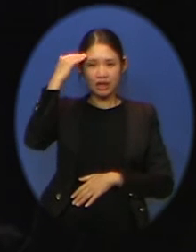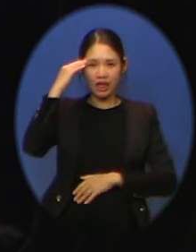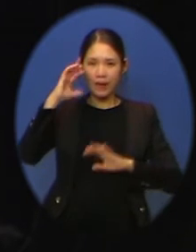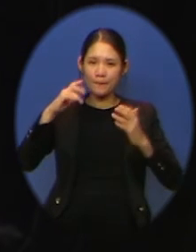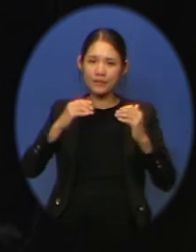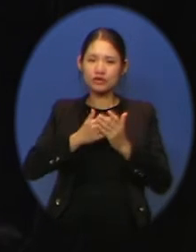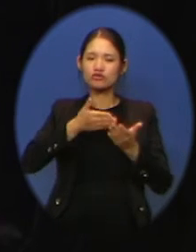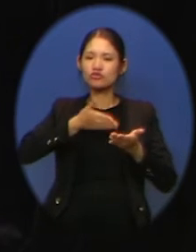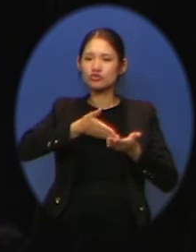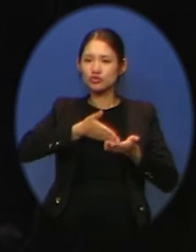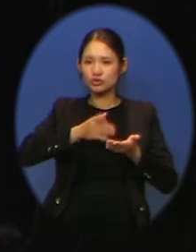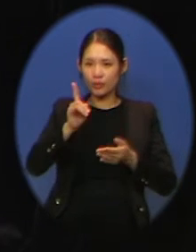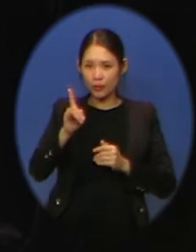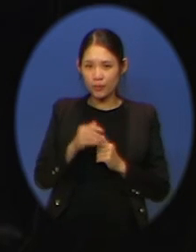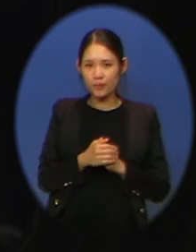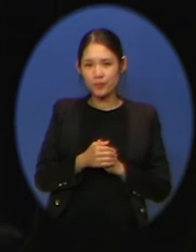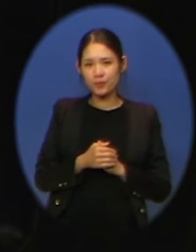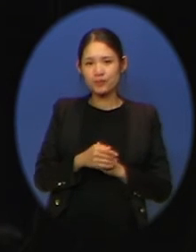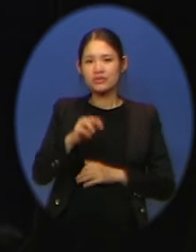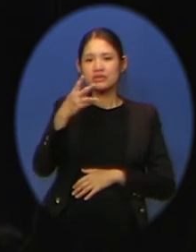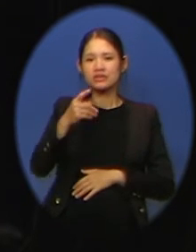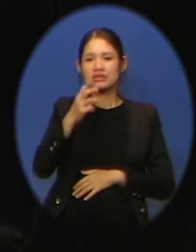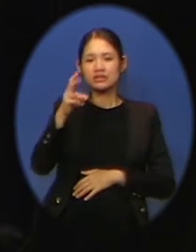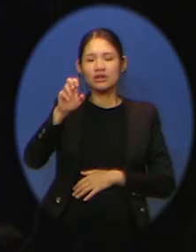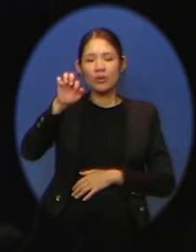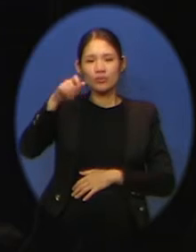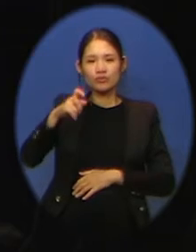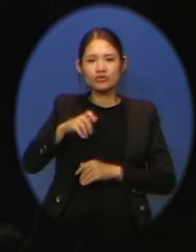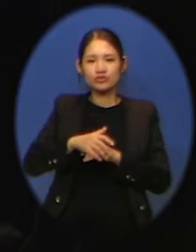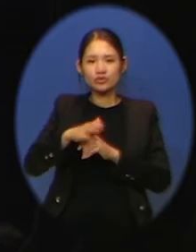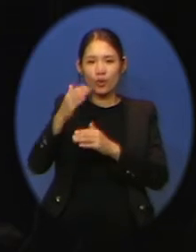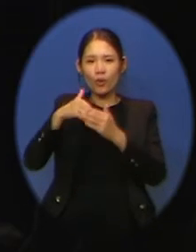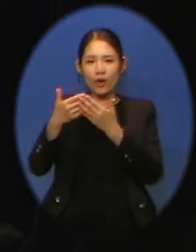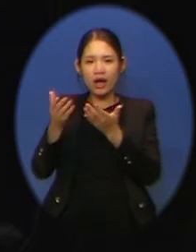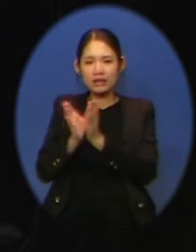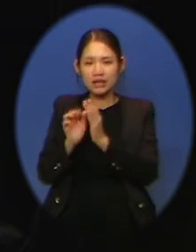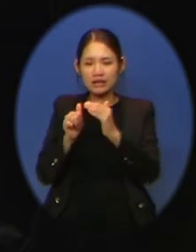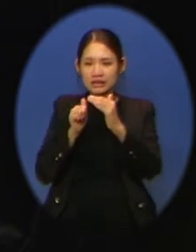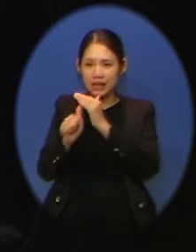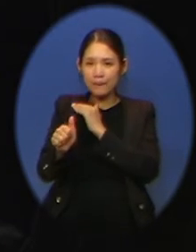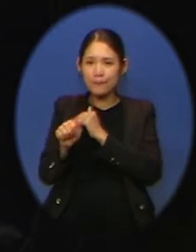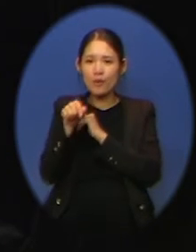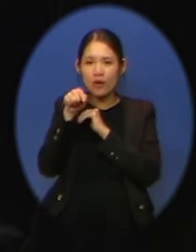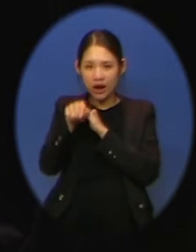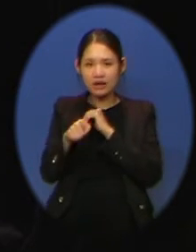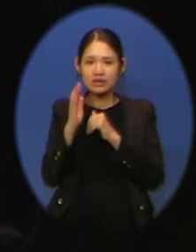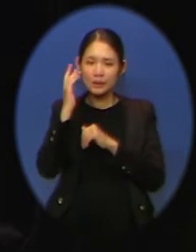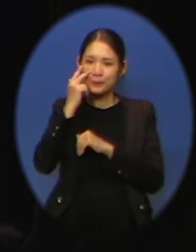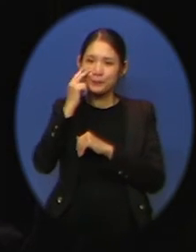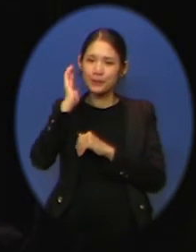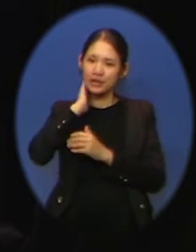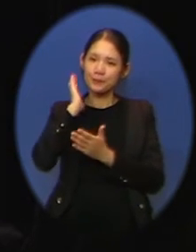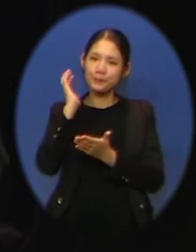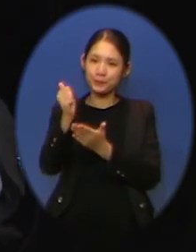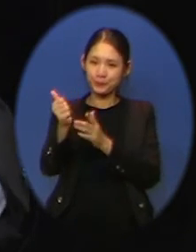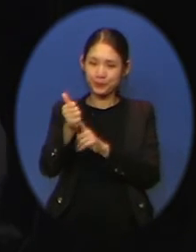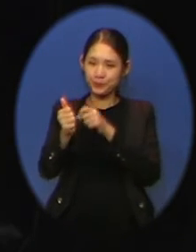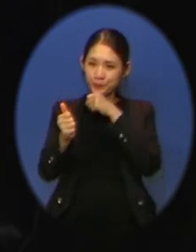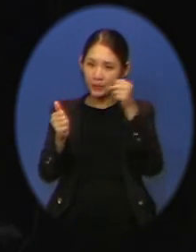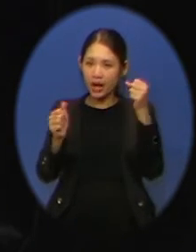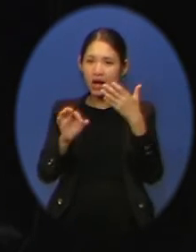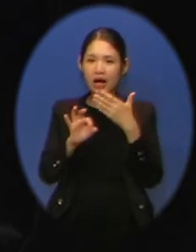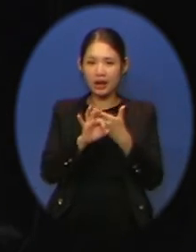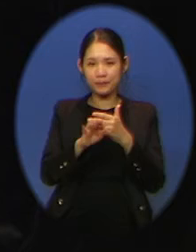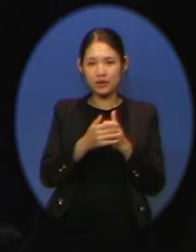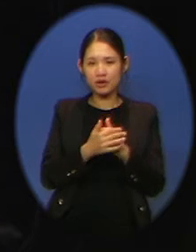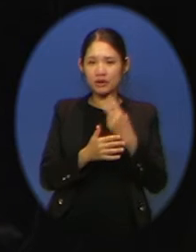뉴스에는요. 트럼프가 이제 공화당 대표로 나와서 대통령, 미국 대통령이 되면 뭐 미군이 이제